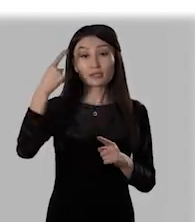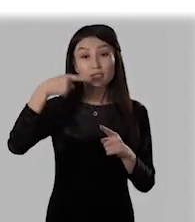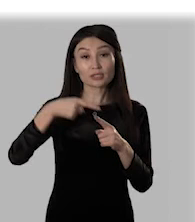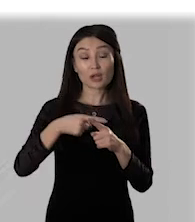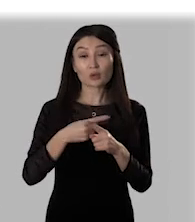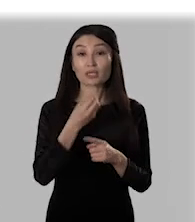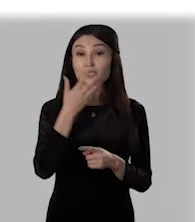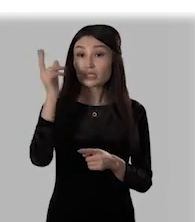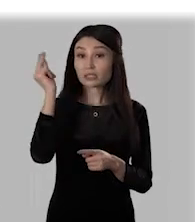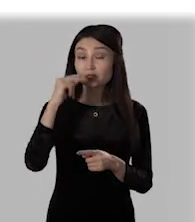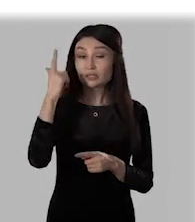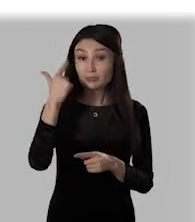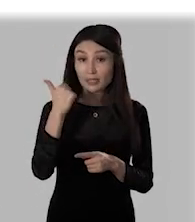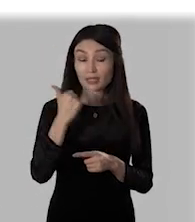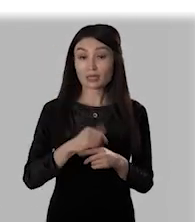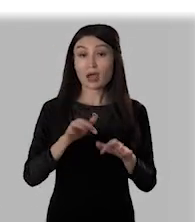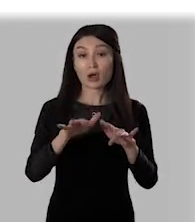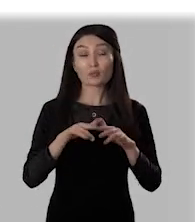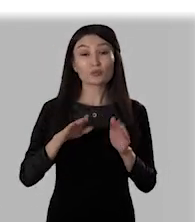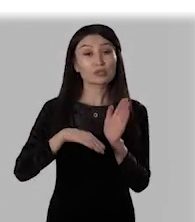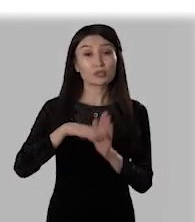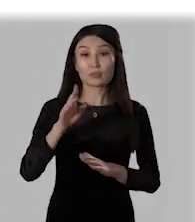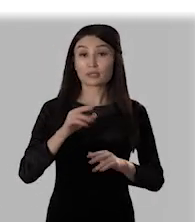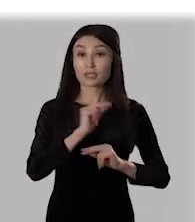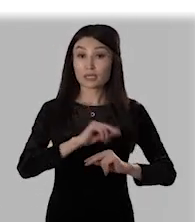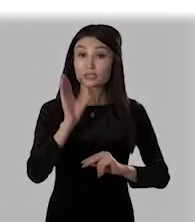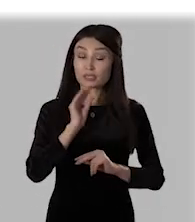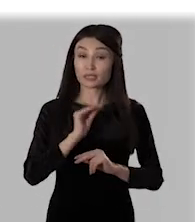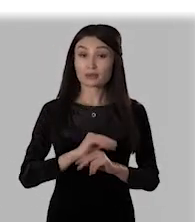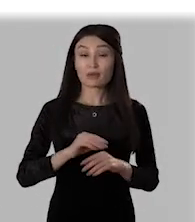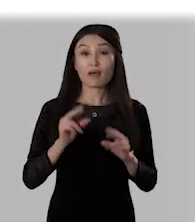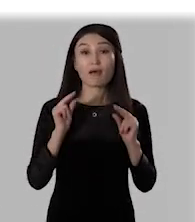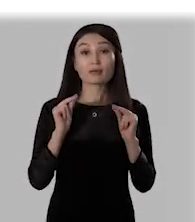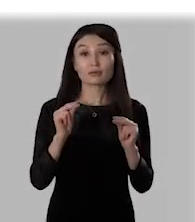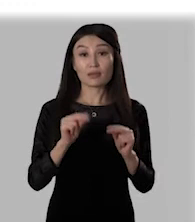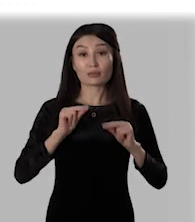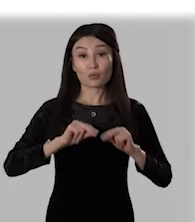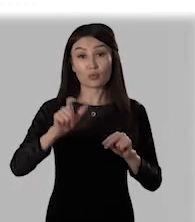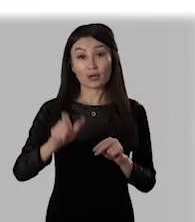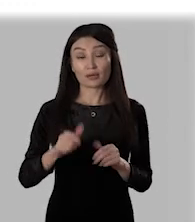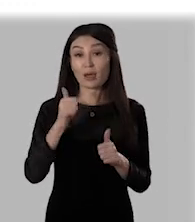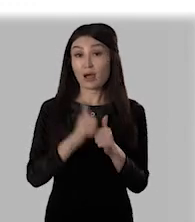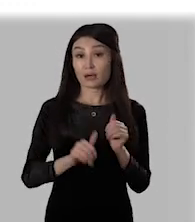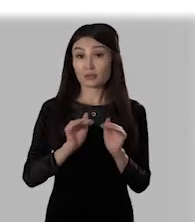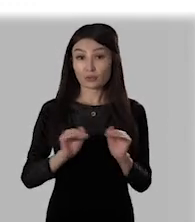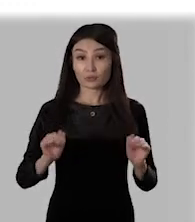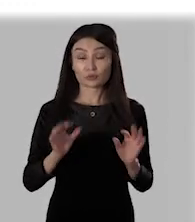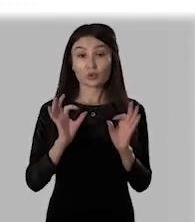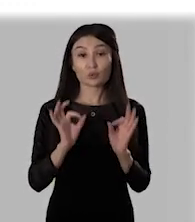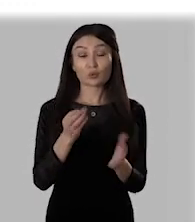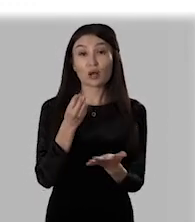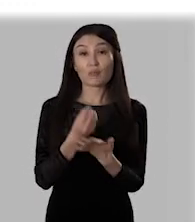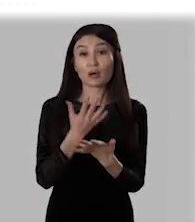жакшы өздөштүрөт, компьютерде мыкты иштейт. Адилеттүү мугалим ар бир окуучуну туура